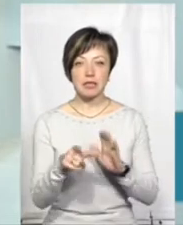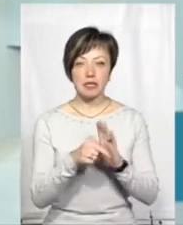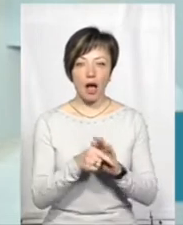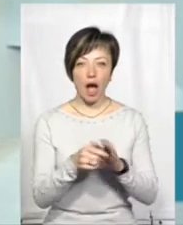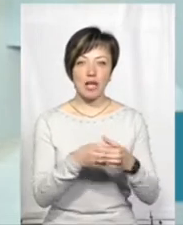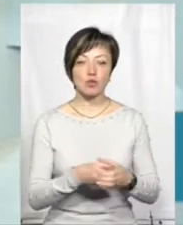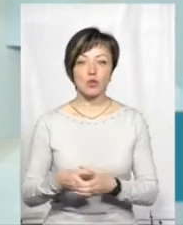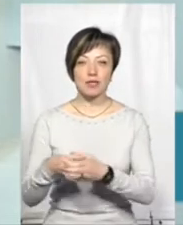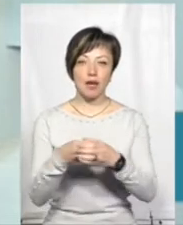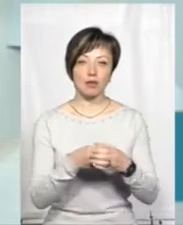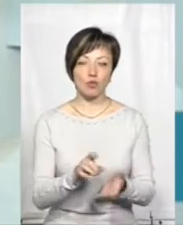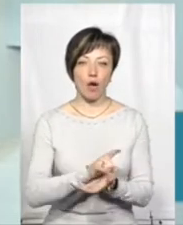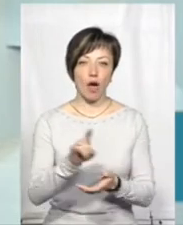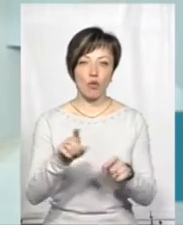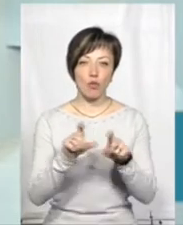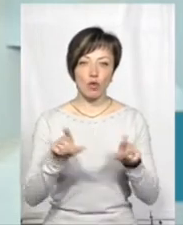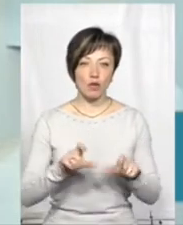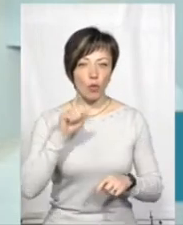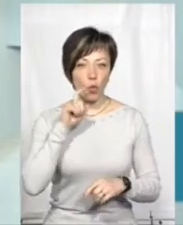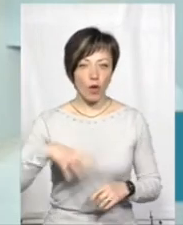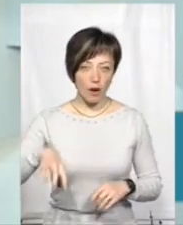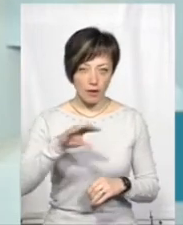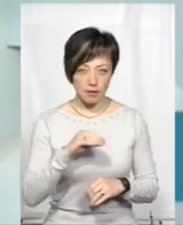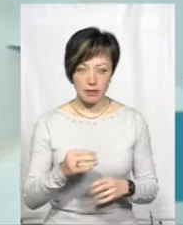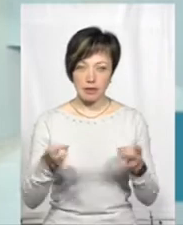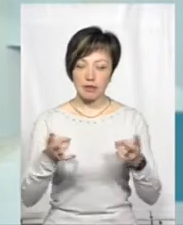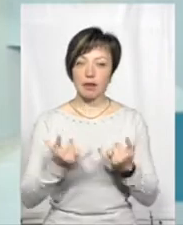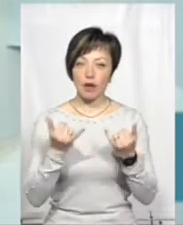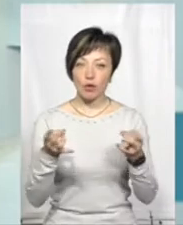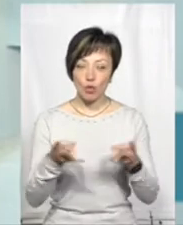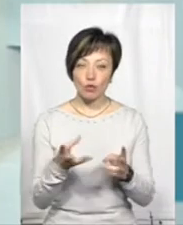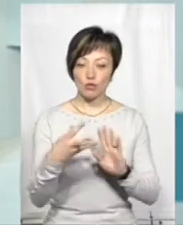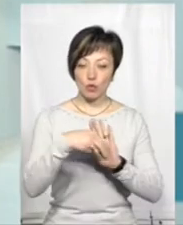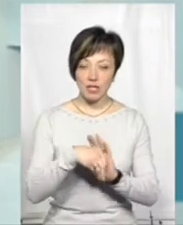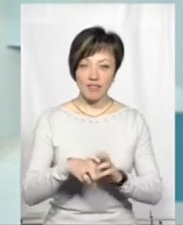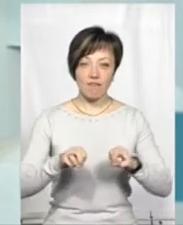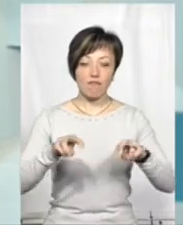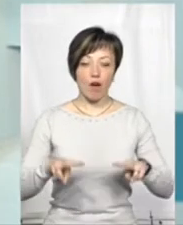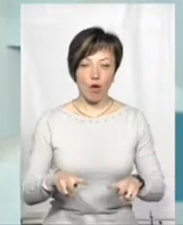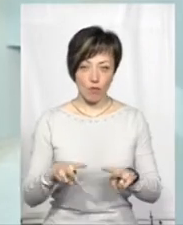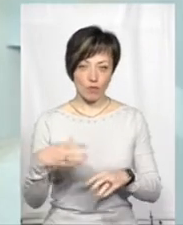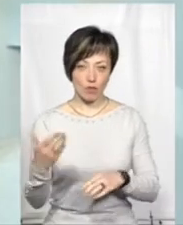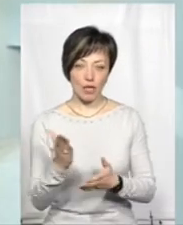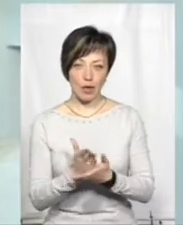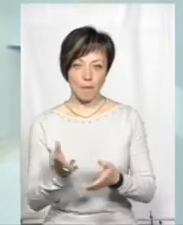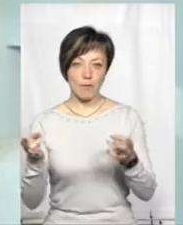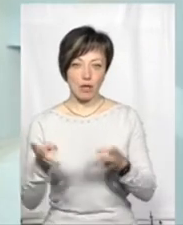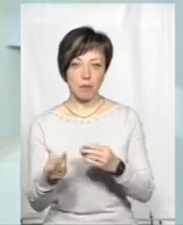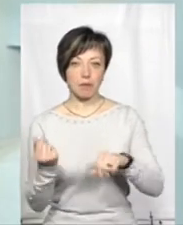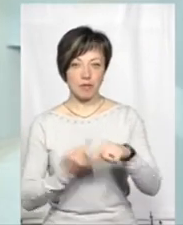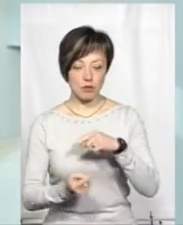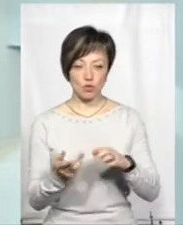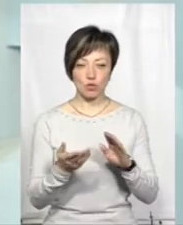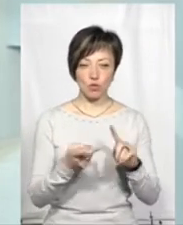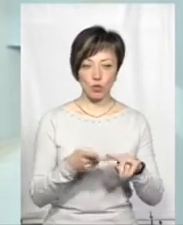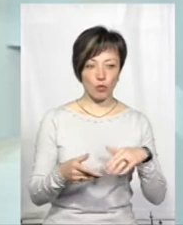Асоціацією аеропортів України, ну, тобто для того, щоб долучити ще і фахову сторону сюди. Тобто є потреба бізнесу, і з другого